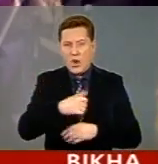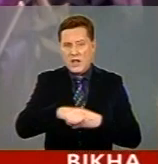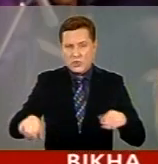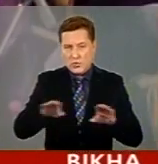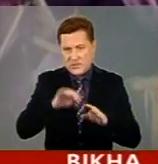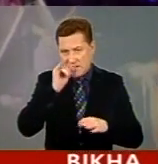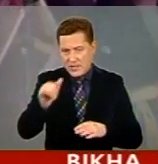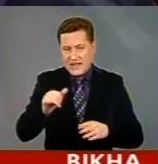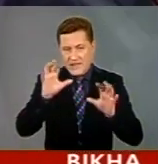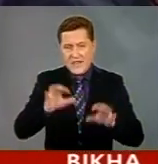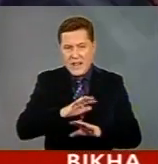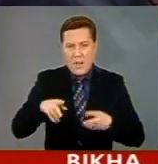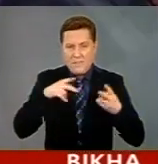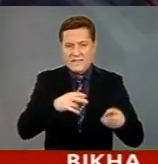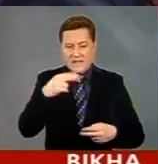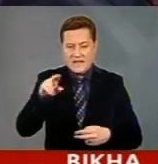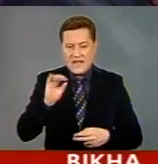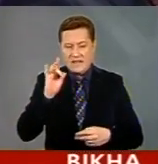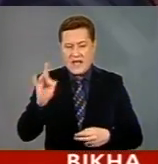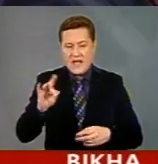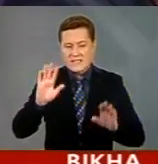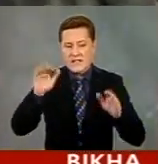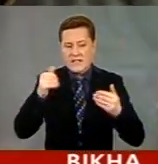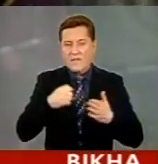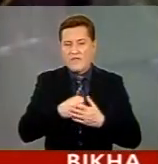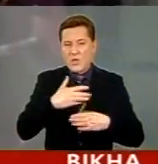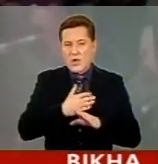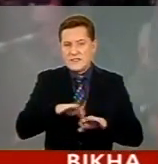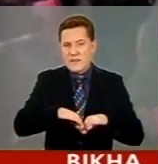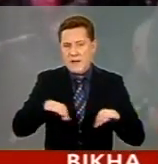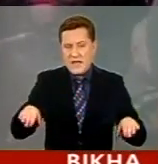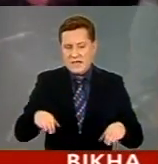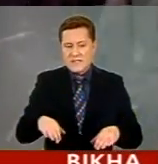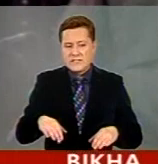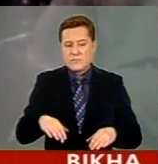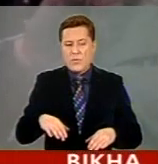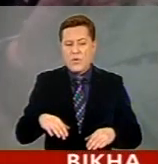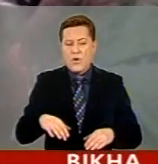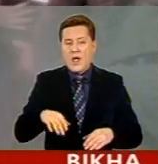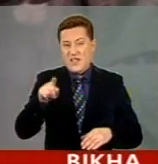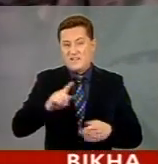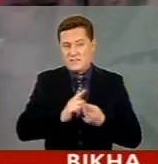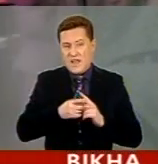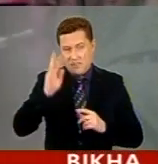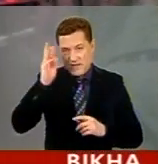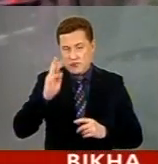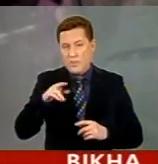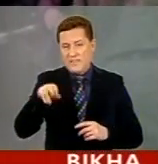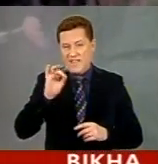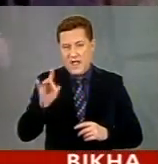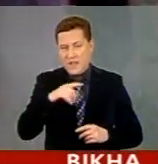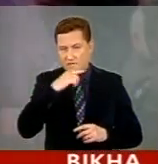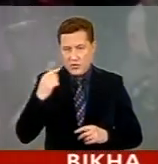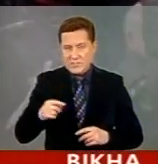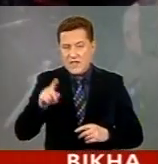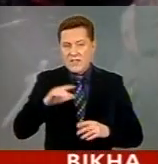нелегально приїздив до так званої ДНР, привселюдно закликав до сепаратизму та став почесним консулом ДНР у Росії. Під час свого візиту Кобзон